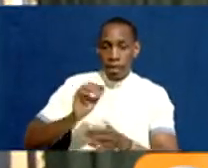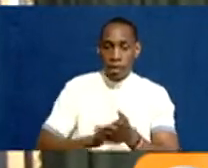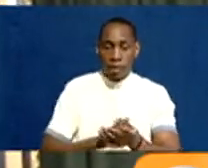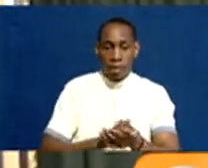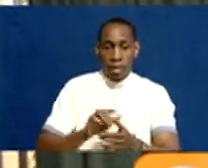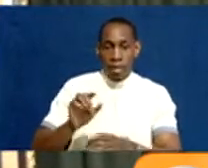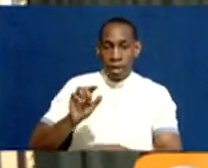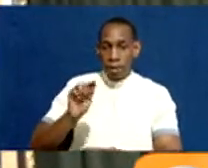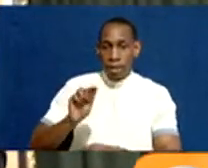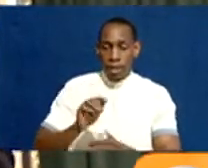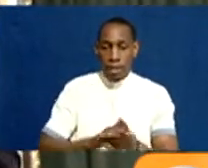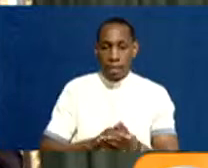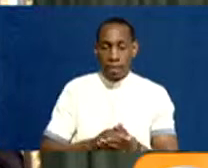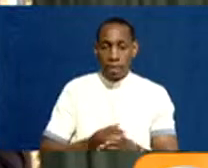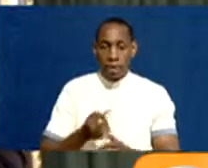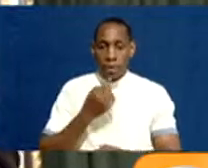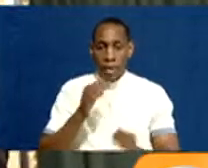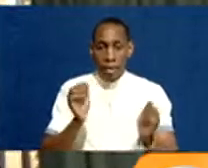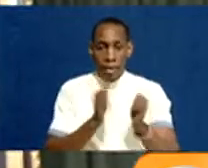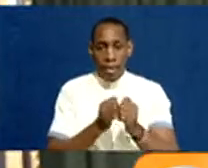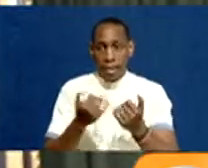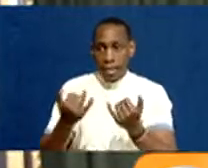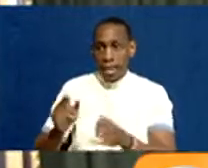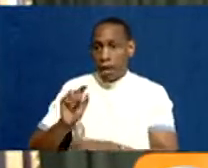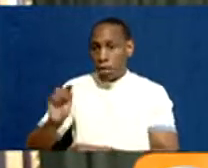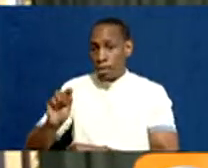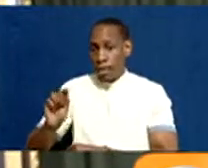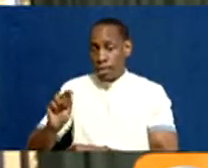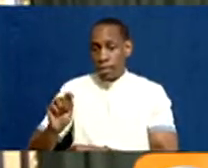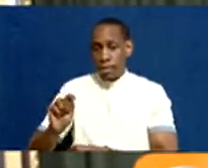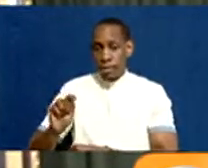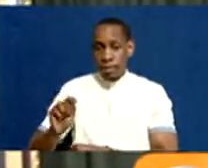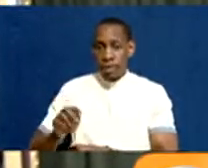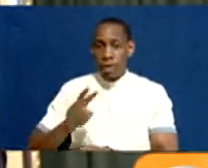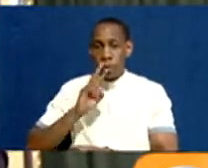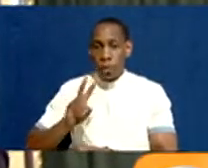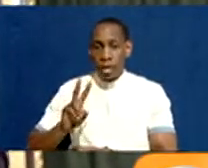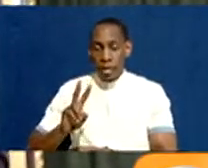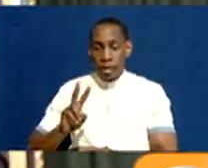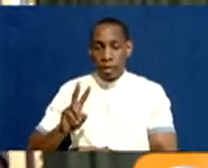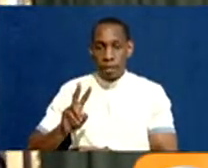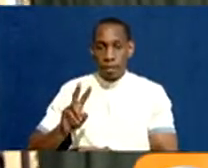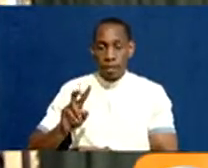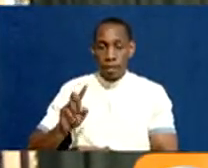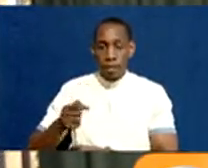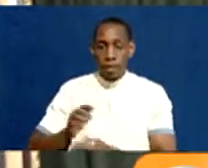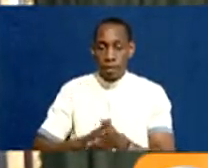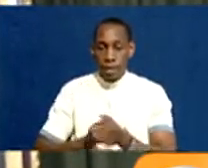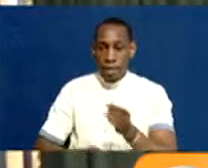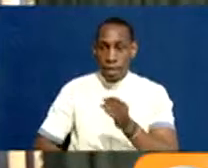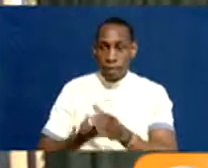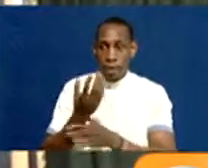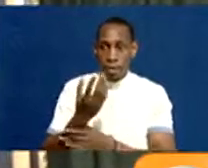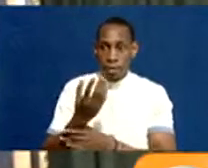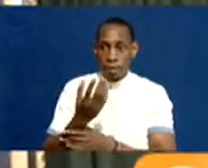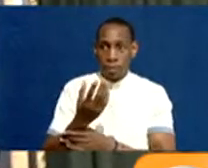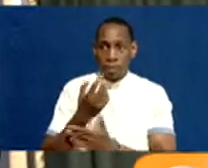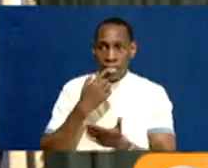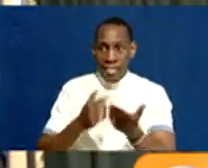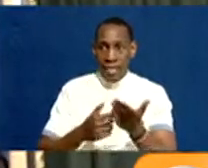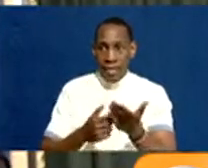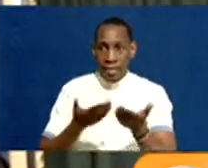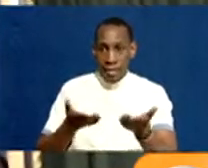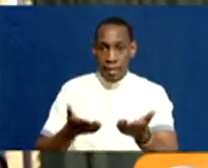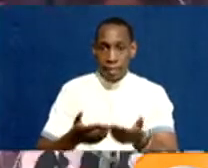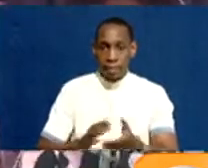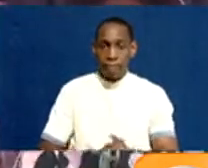tan karibu 1110 mpaka tan 1200 ya mazao ya mpunga